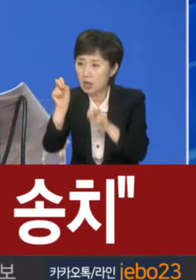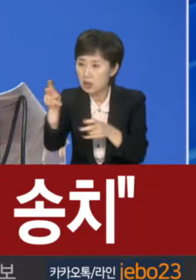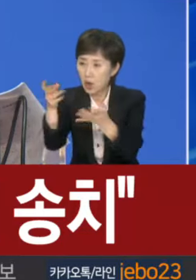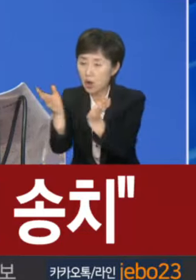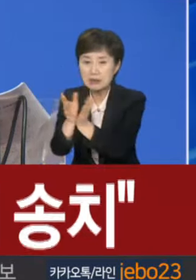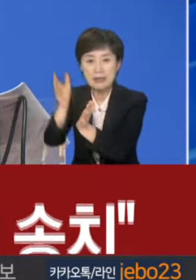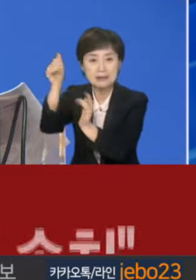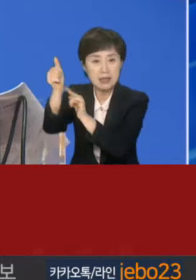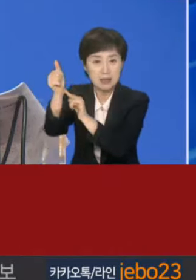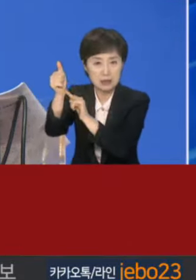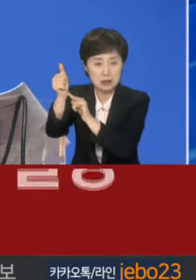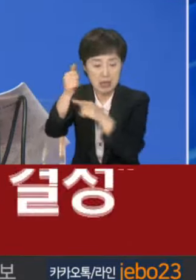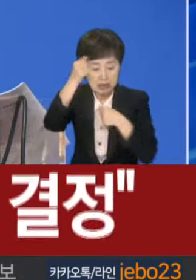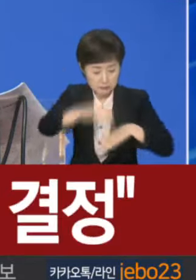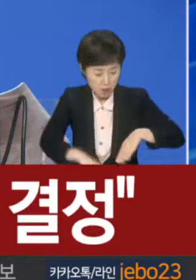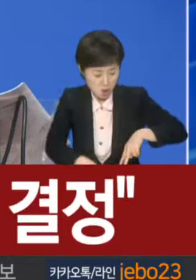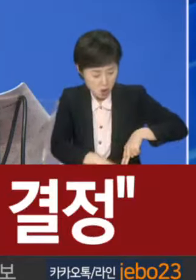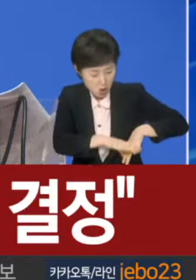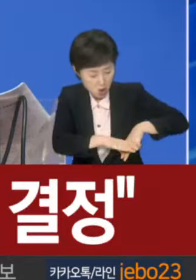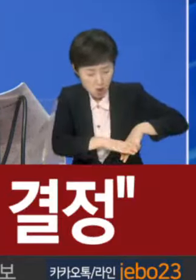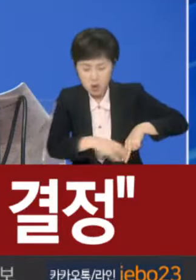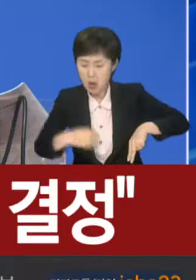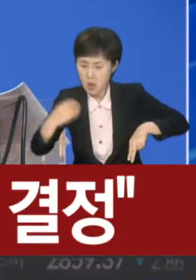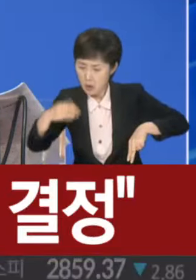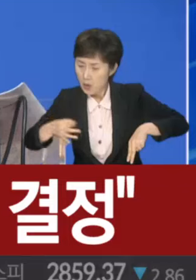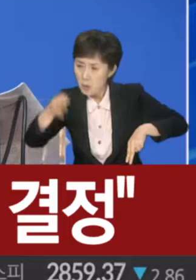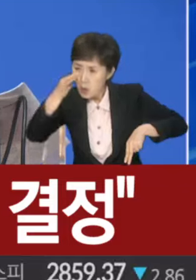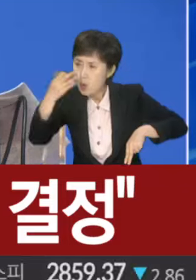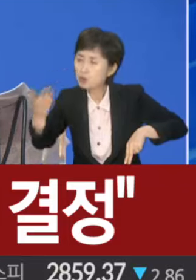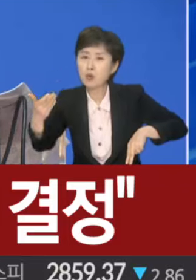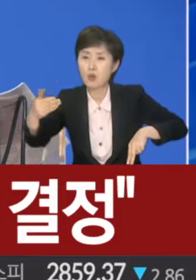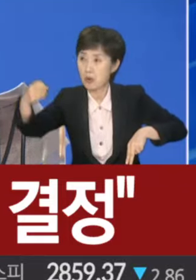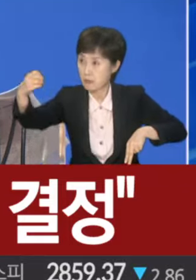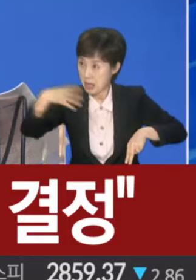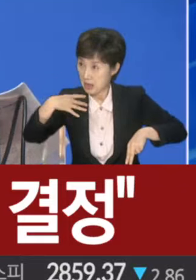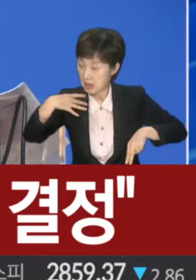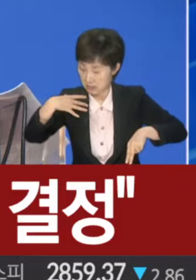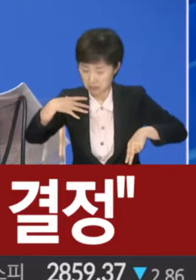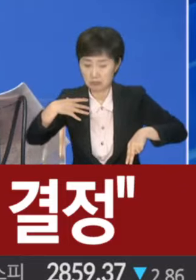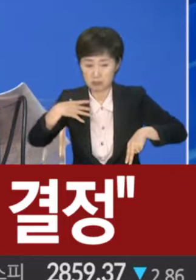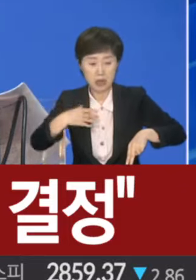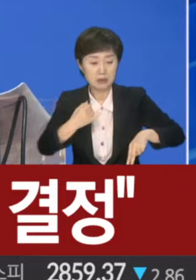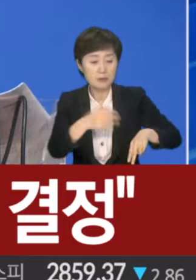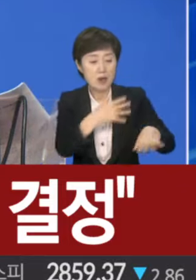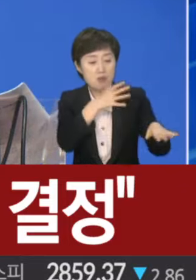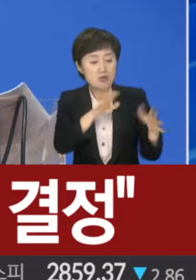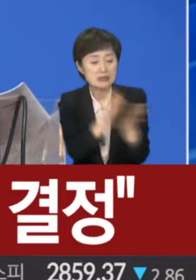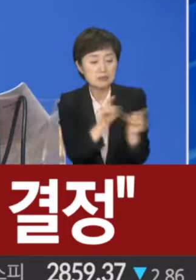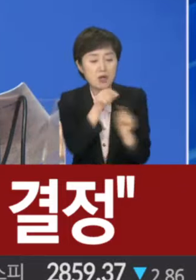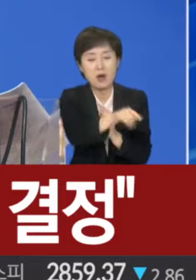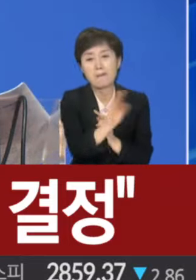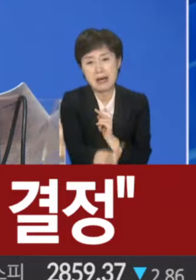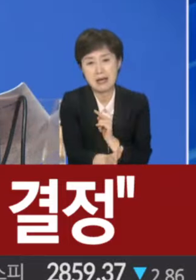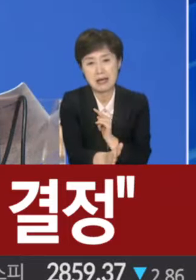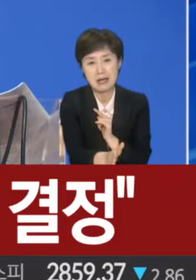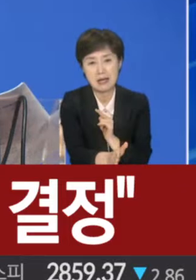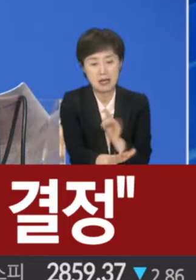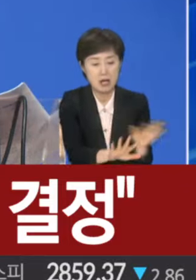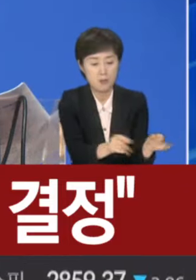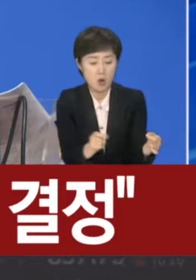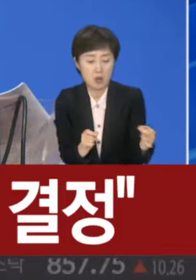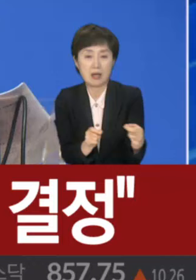장화가 높이까지는 들어가는 노력을 보여야 할 것 같다. 그리고 그게 수변이어야 한다라고 얘기를 했는데 이 여단장이